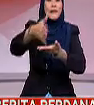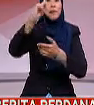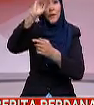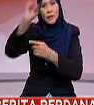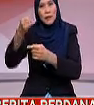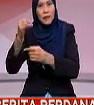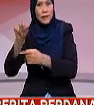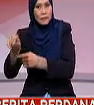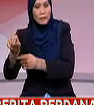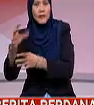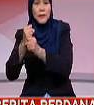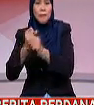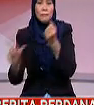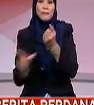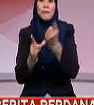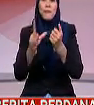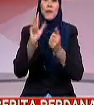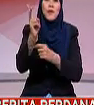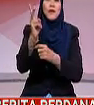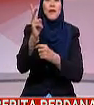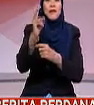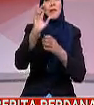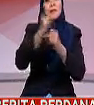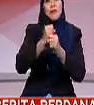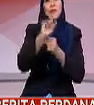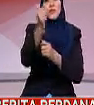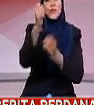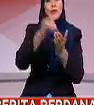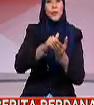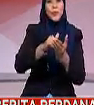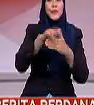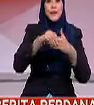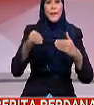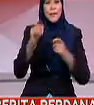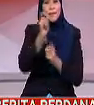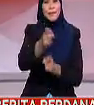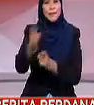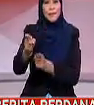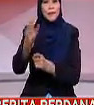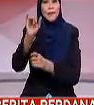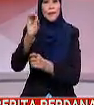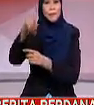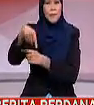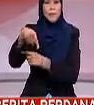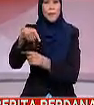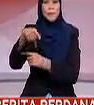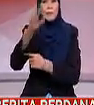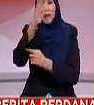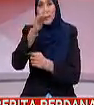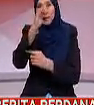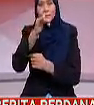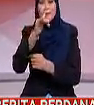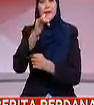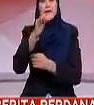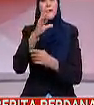Putrajaya Cyborg selaku naib juara membawa pulang RM10,000. Hadiah kemenangan disampaikan Yang di-Pertua Negeri Melaka Tun Muhammad Ali